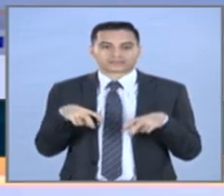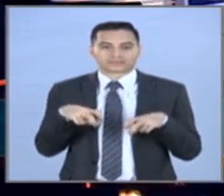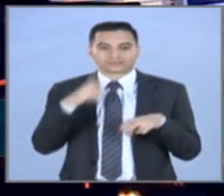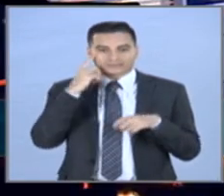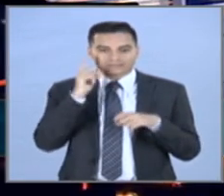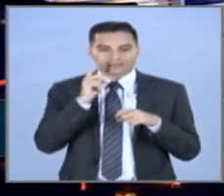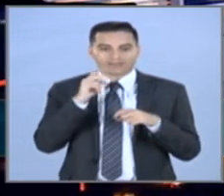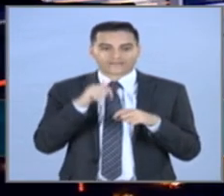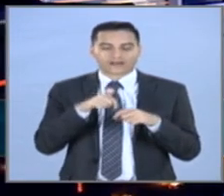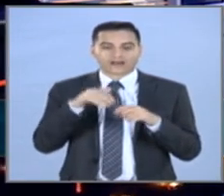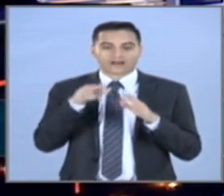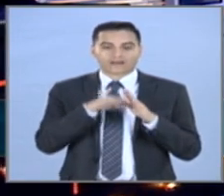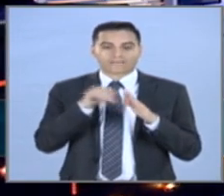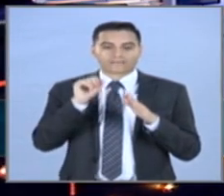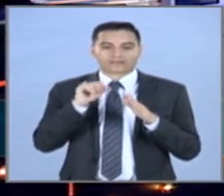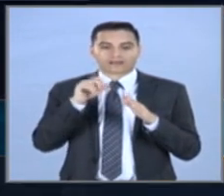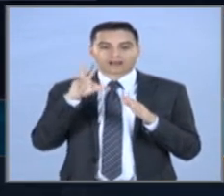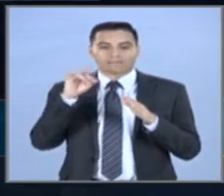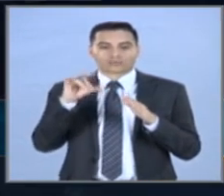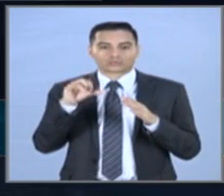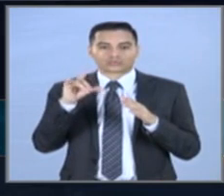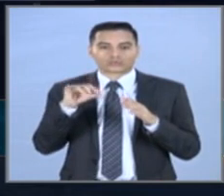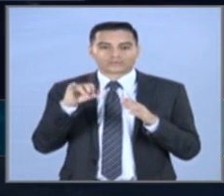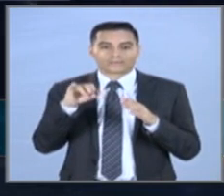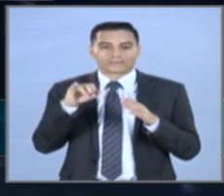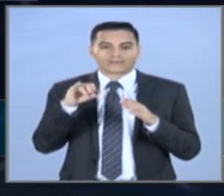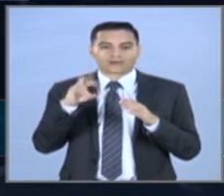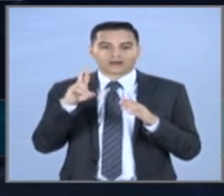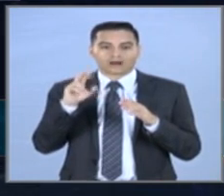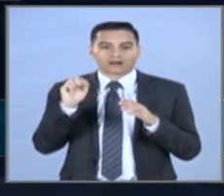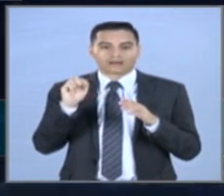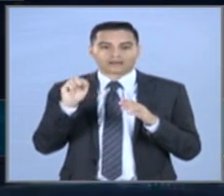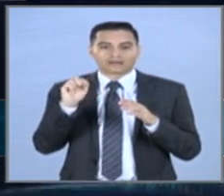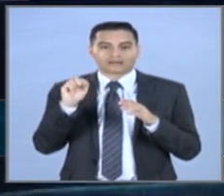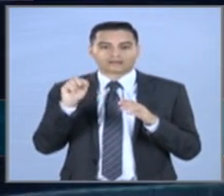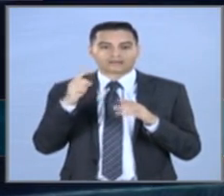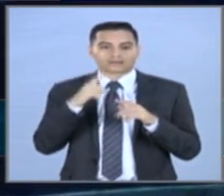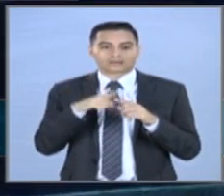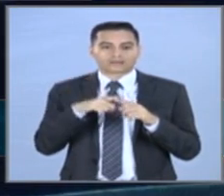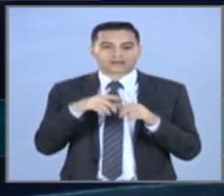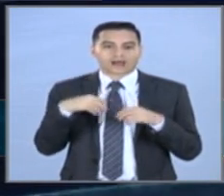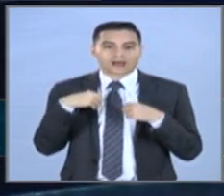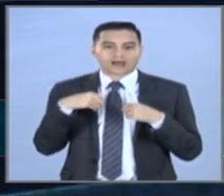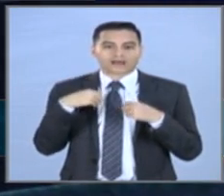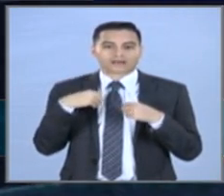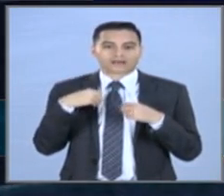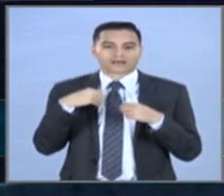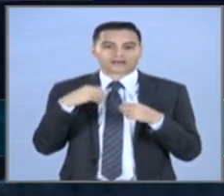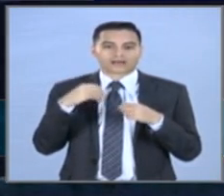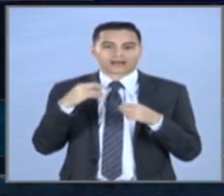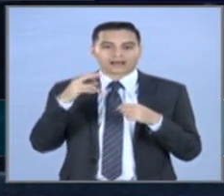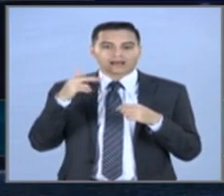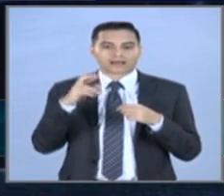فوز. ما هو الرمز الكيميائي العنصر الدروديوم؟ أر. إيه؟ غلط. من أي حيوان يستخرج المسك؟